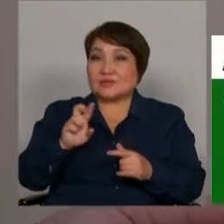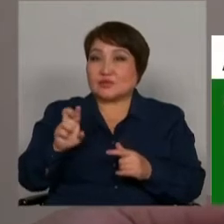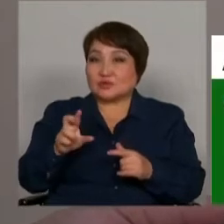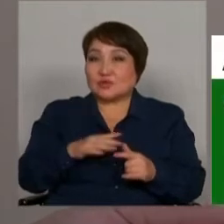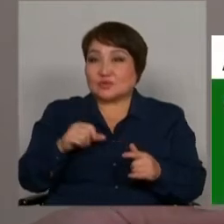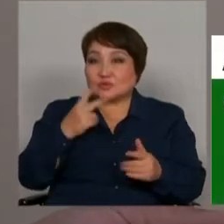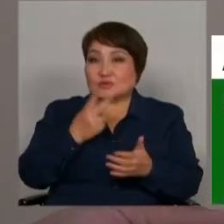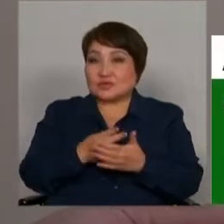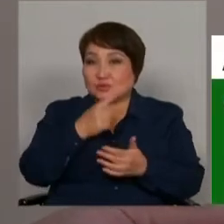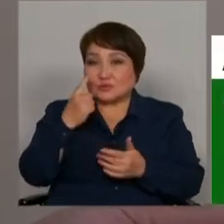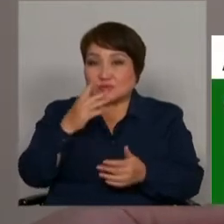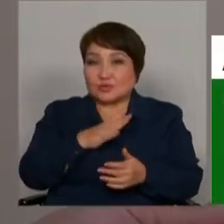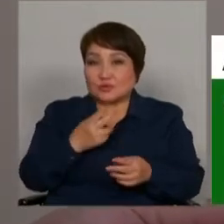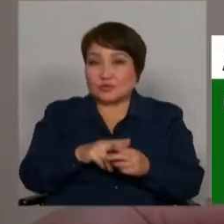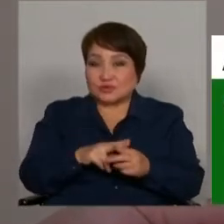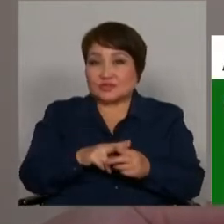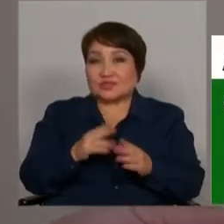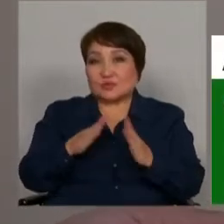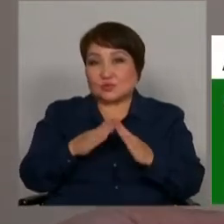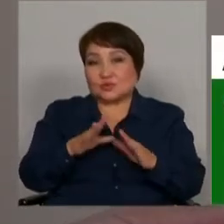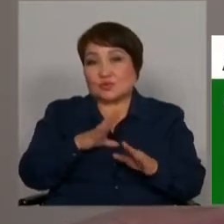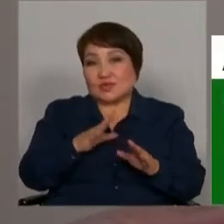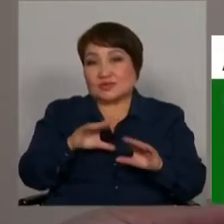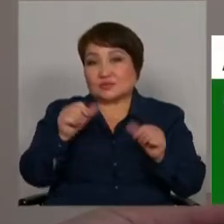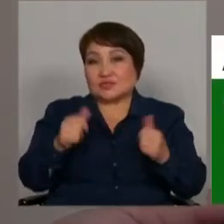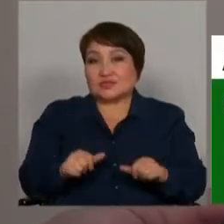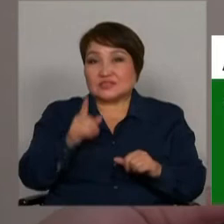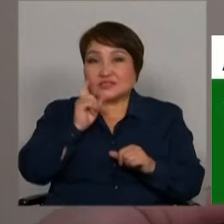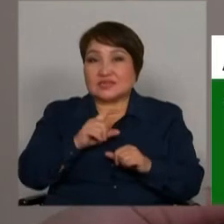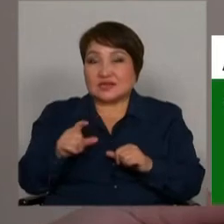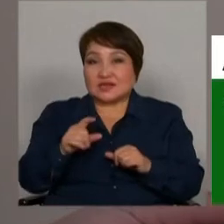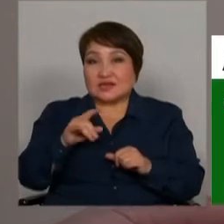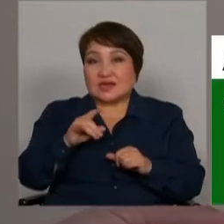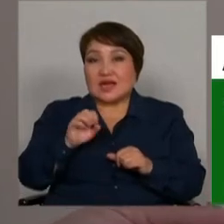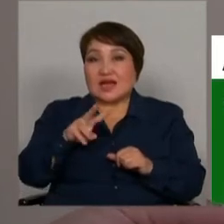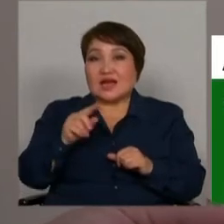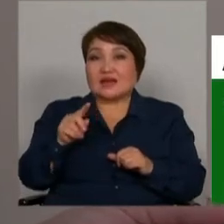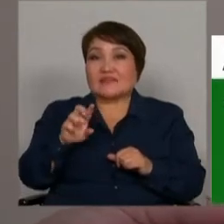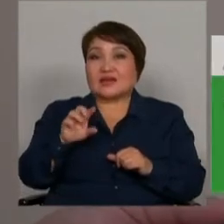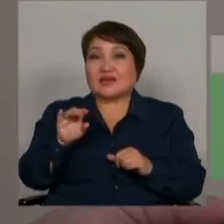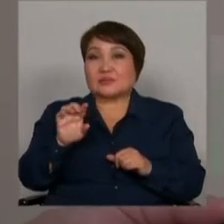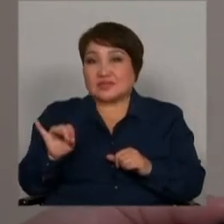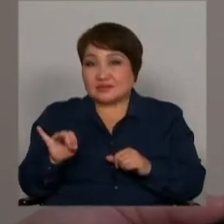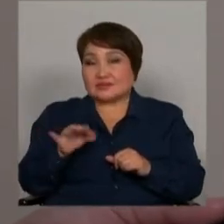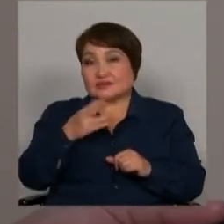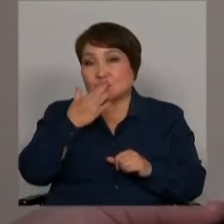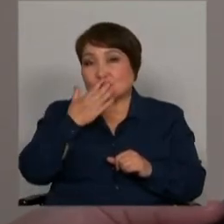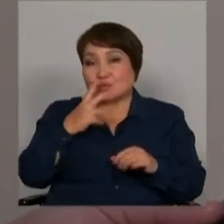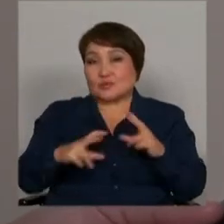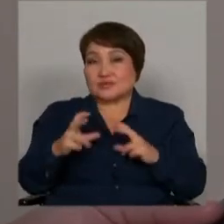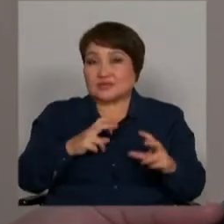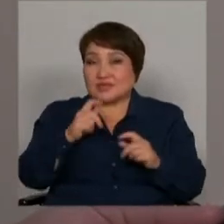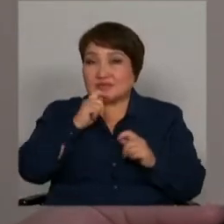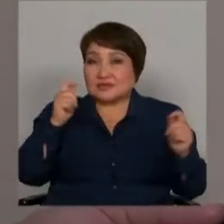осы күйсандықты жастарға, соның ішінде Әл-Фараби атындағы Қазақ ұлттық университетіне тартуды өзі мақсат